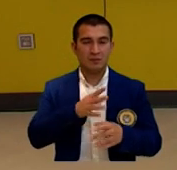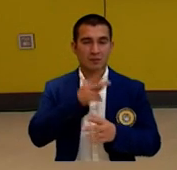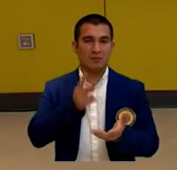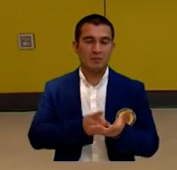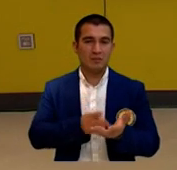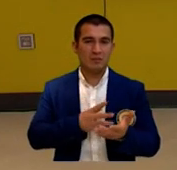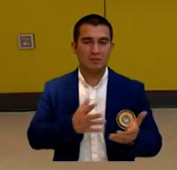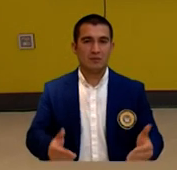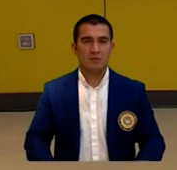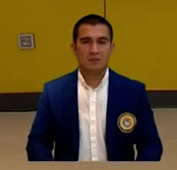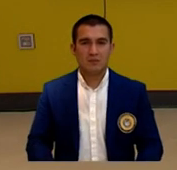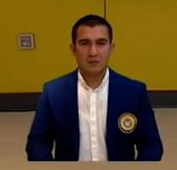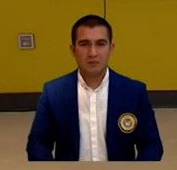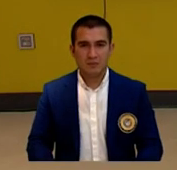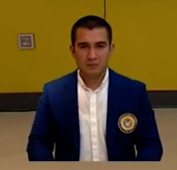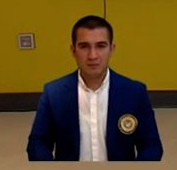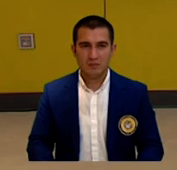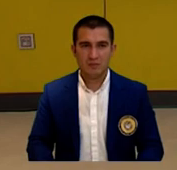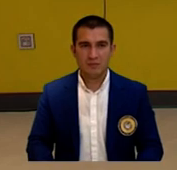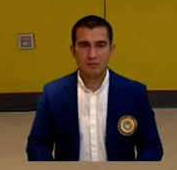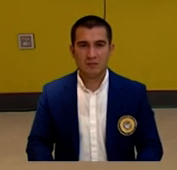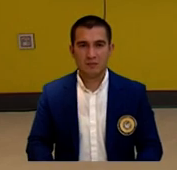guvohi bo'ldingiz.